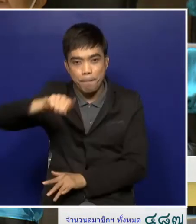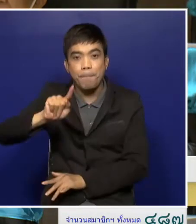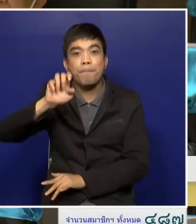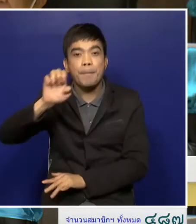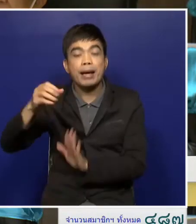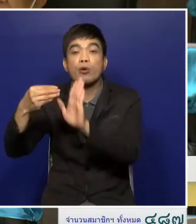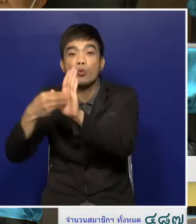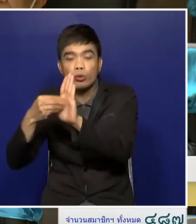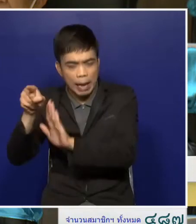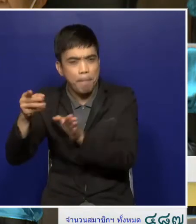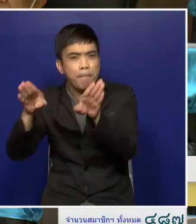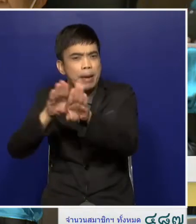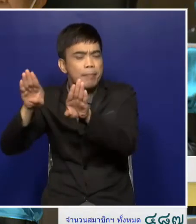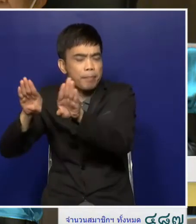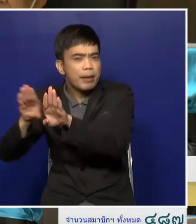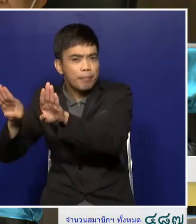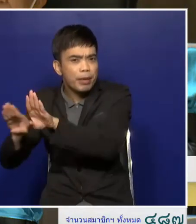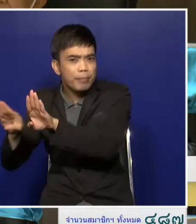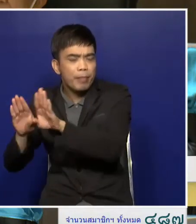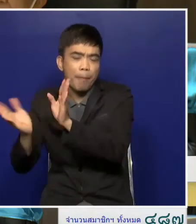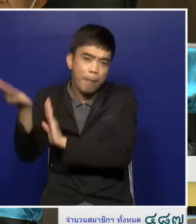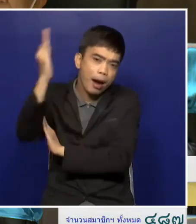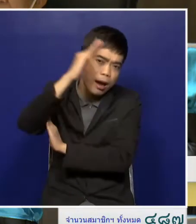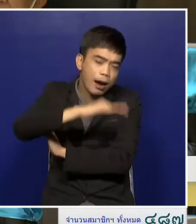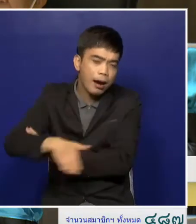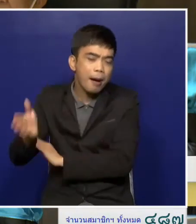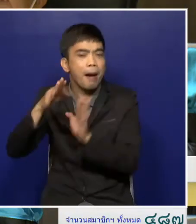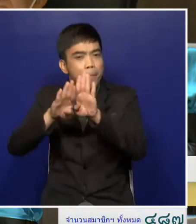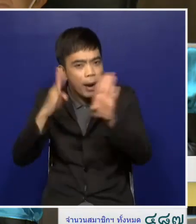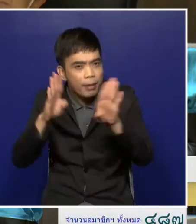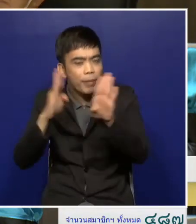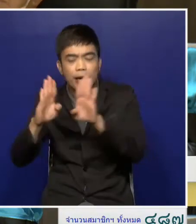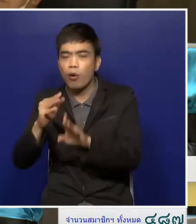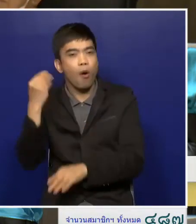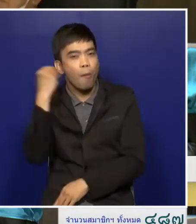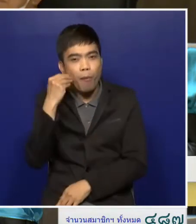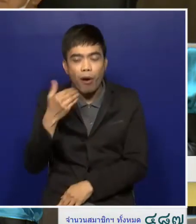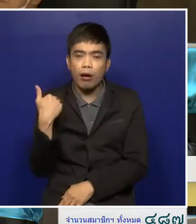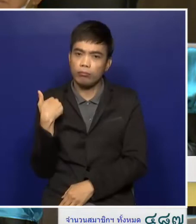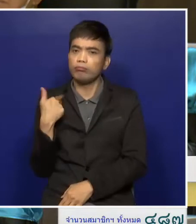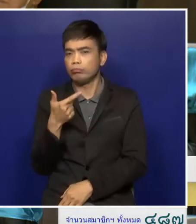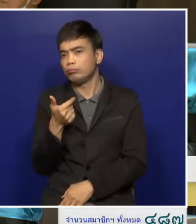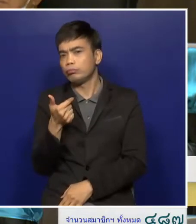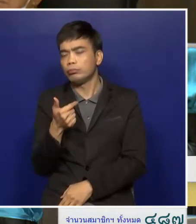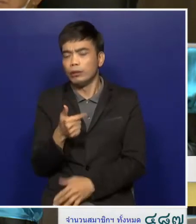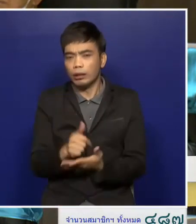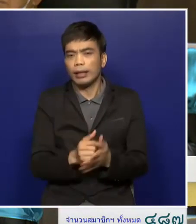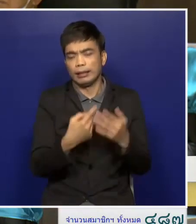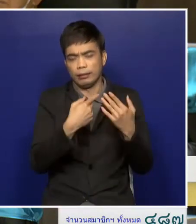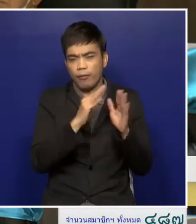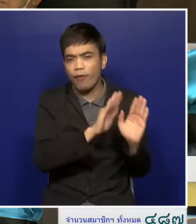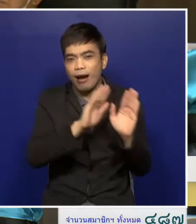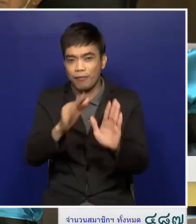กันนะครับแล้วก็จึงเรียนมาเพื่อปรึกษาหารือนะครับขอให้ศูนย์เยาวชนกรุงเทพมหานครเนี่